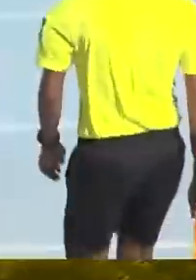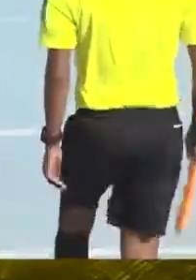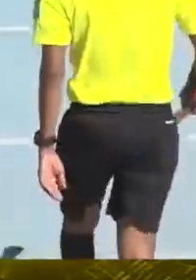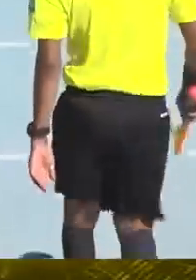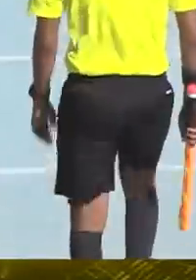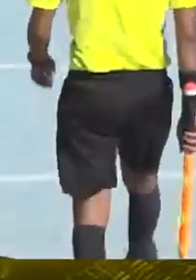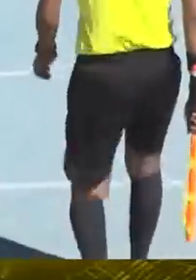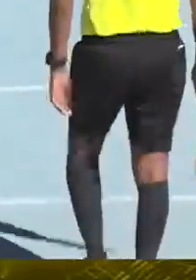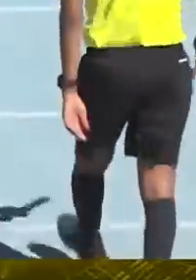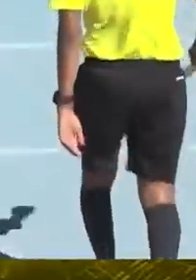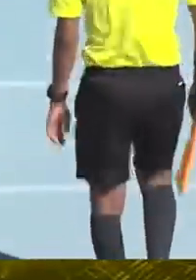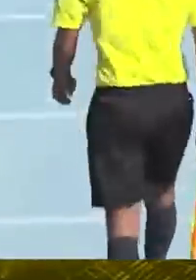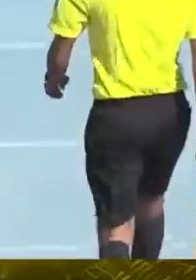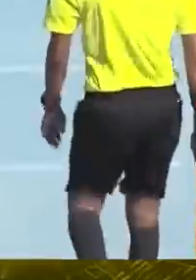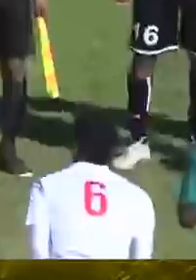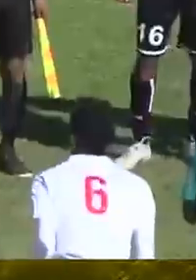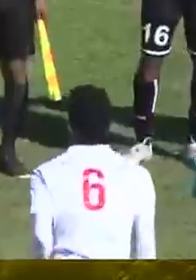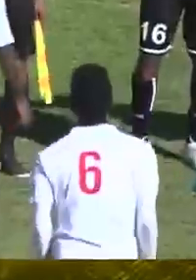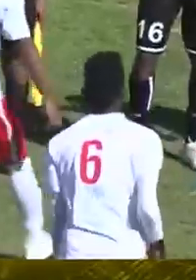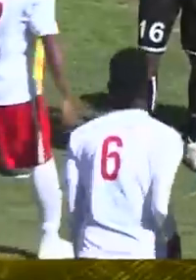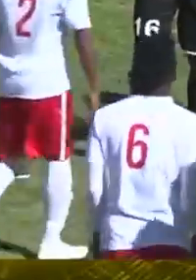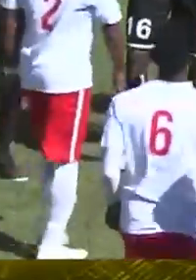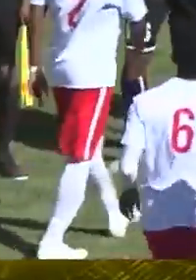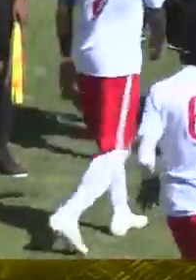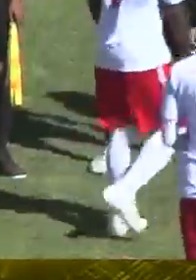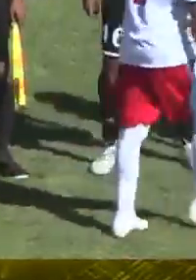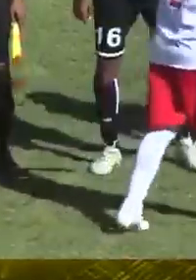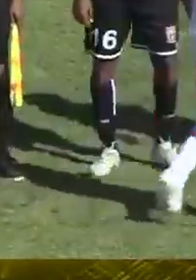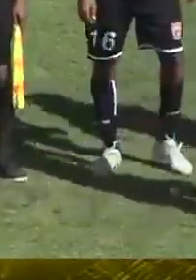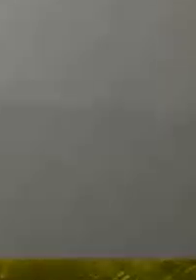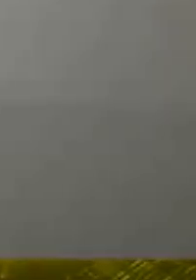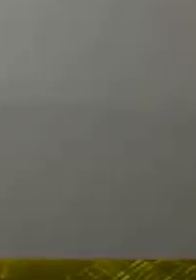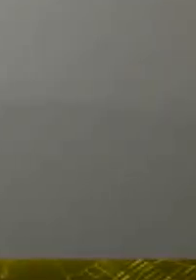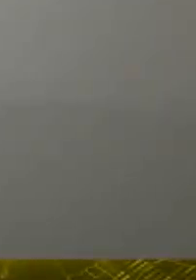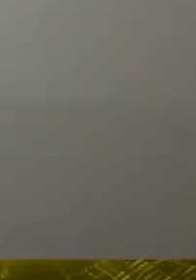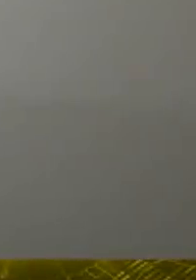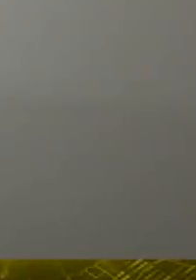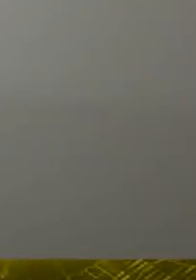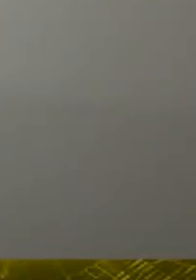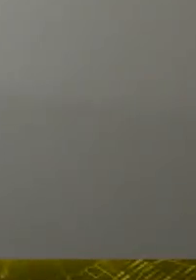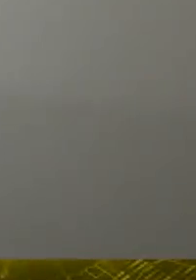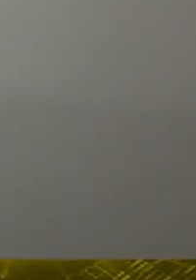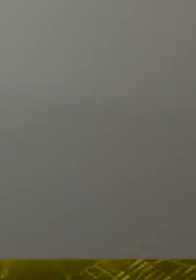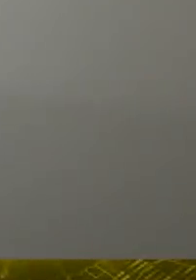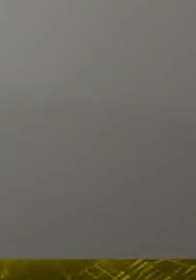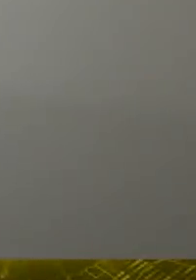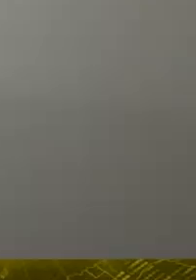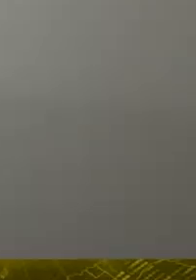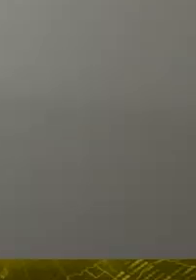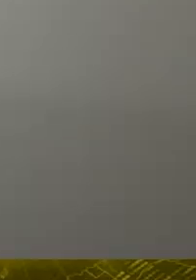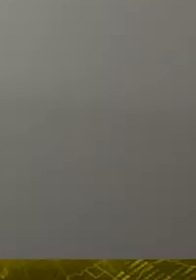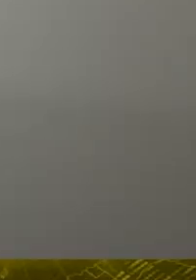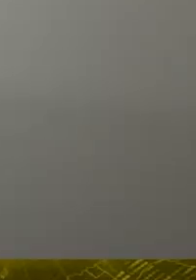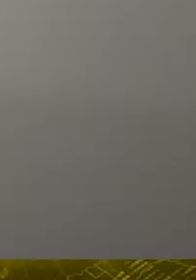على سبورتنيا عصرت هوم جراون وكا كاب كاب سرخو قالعو رجعوا تيجا لنا زيا